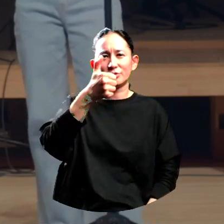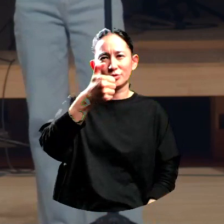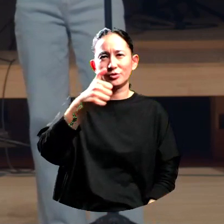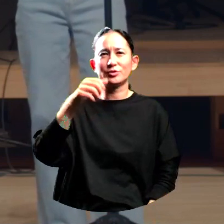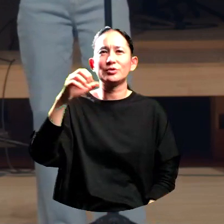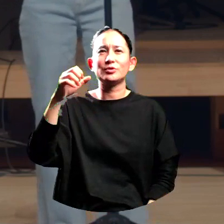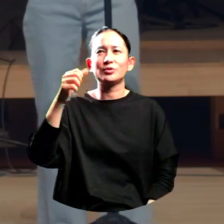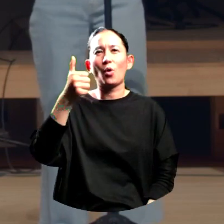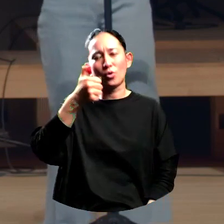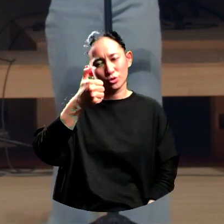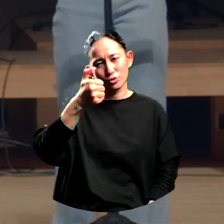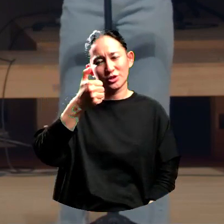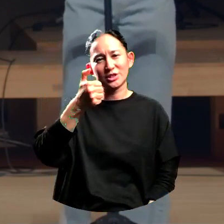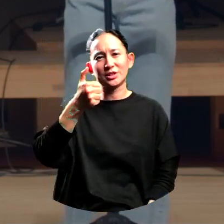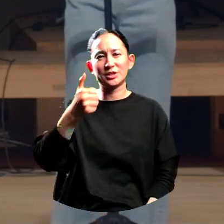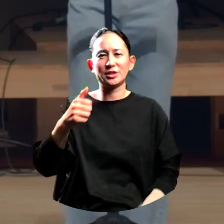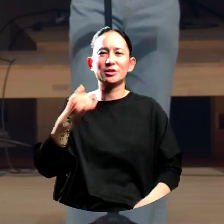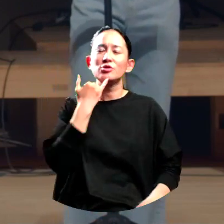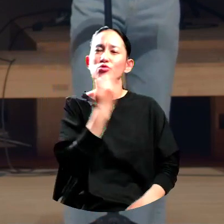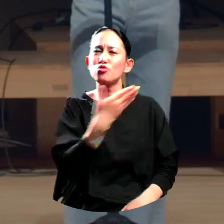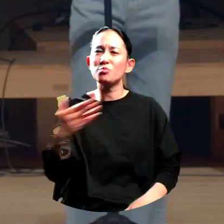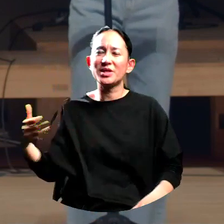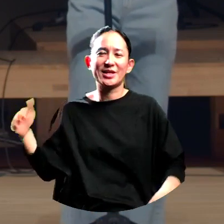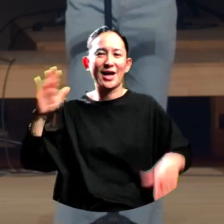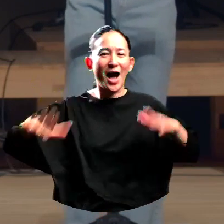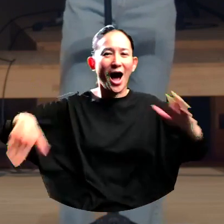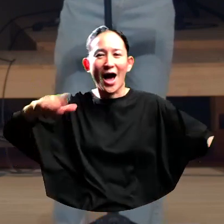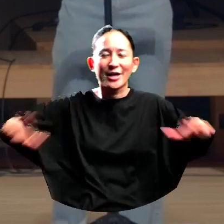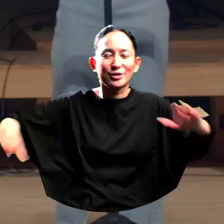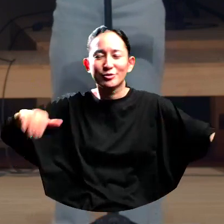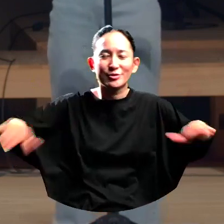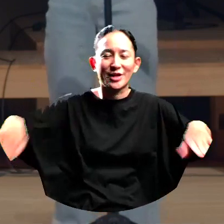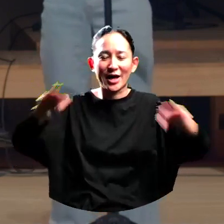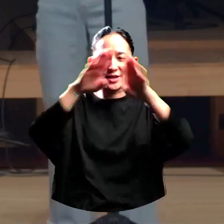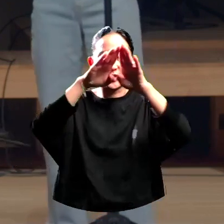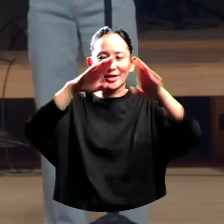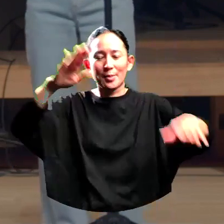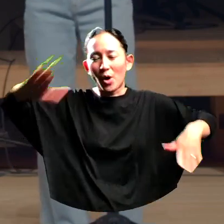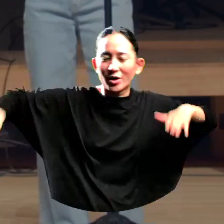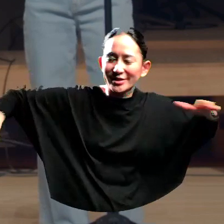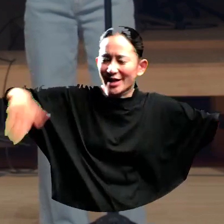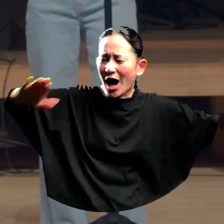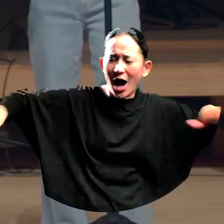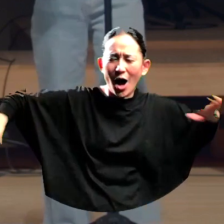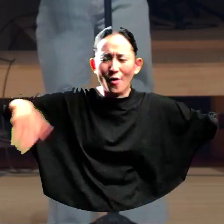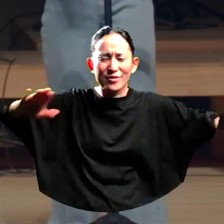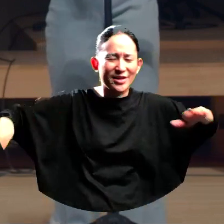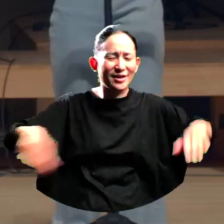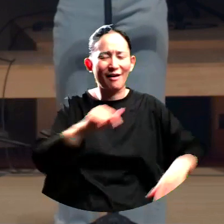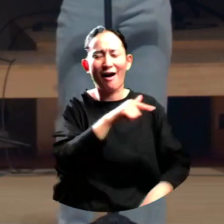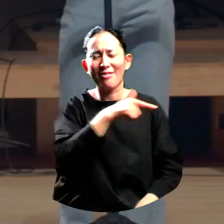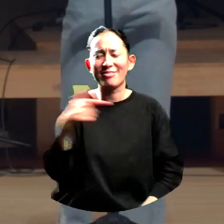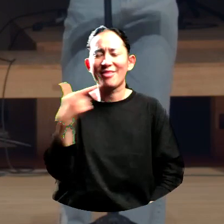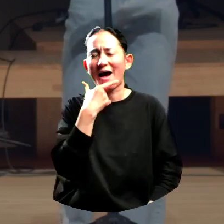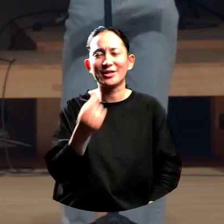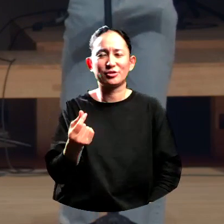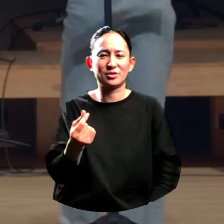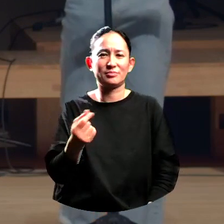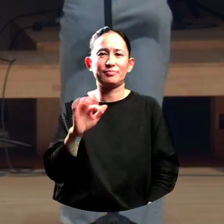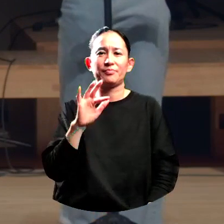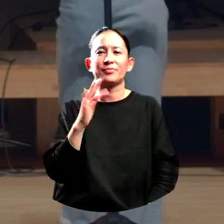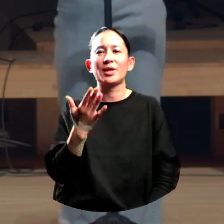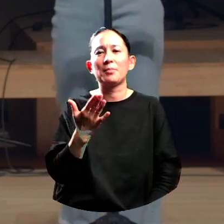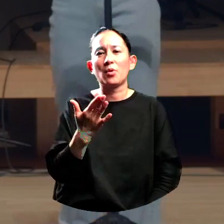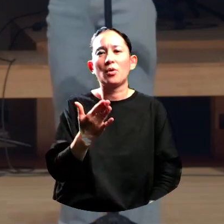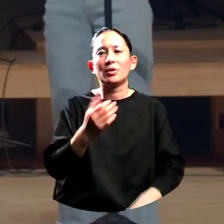went this morning as well. でももうサーフィンができなくなるかもしれないような経験をしました。 But, this experience made me think I